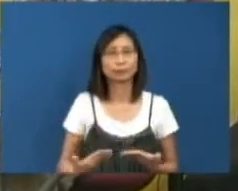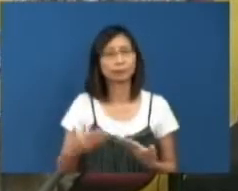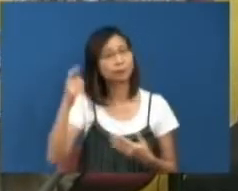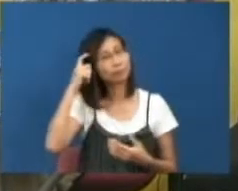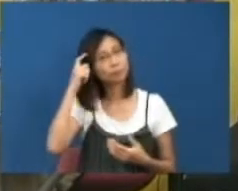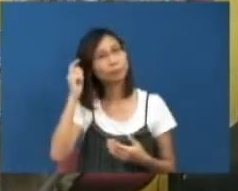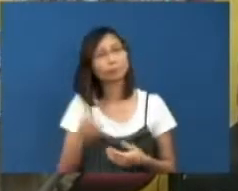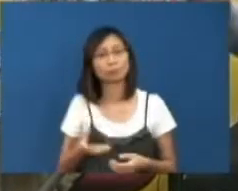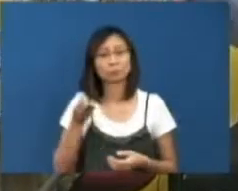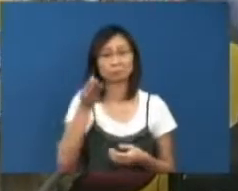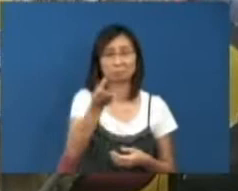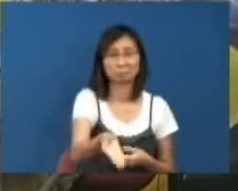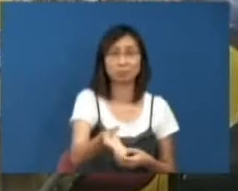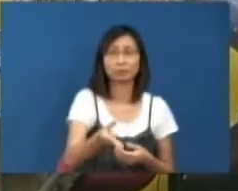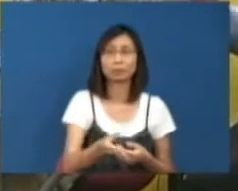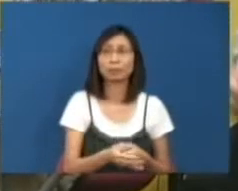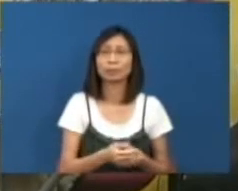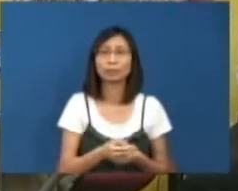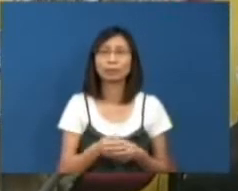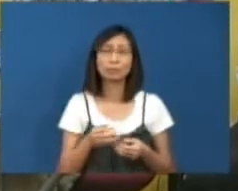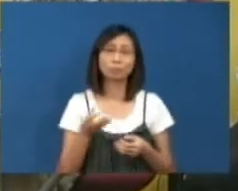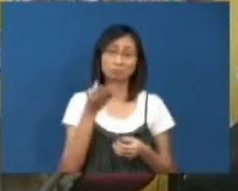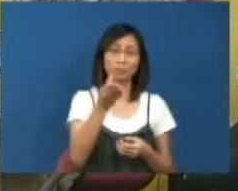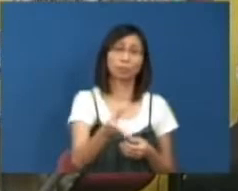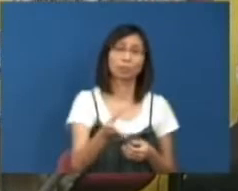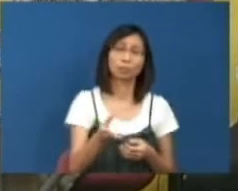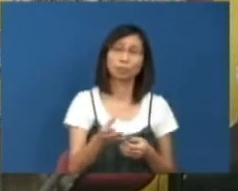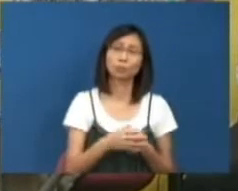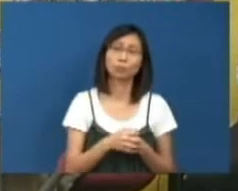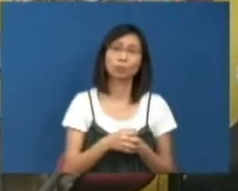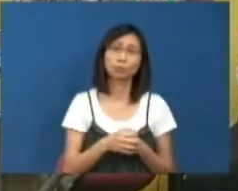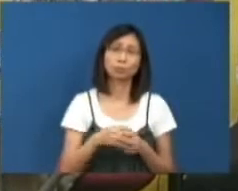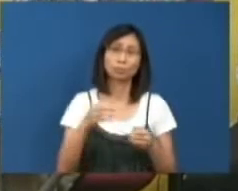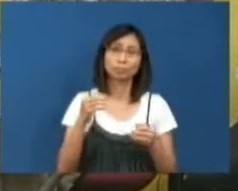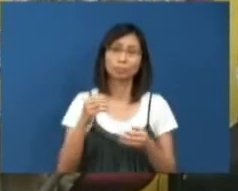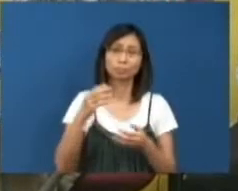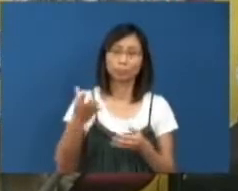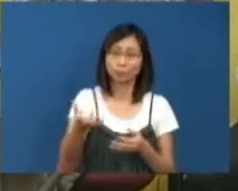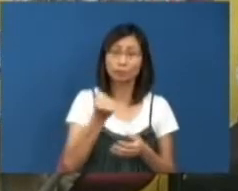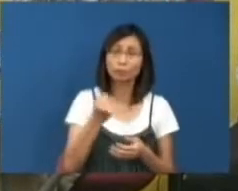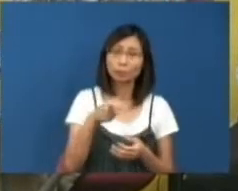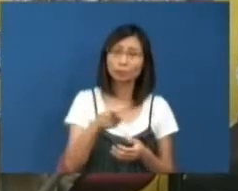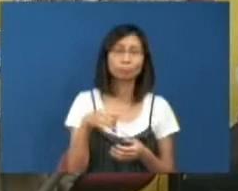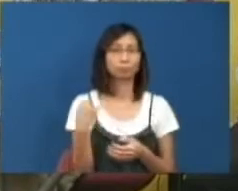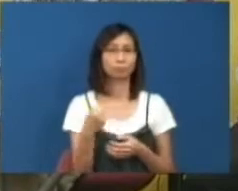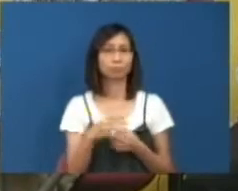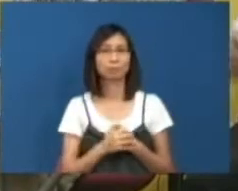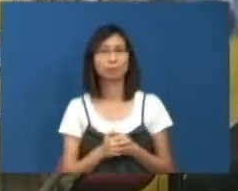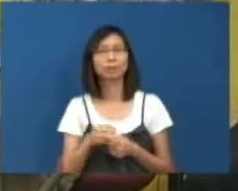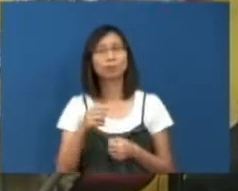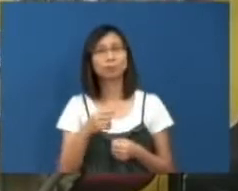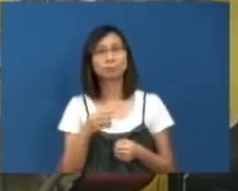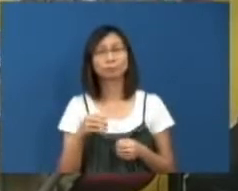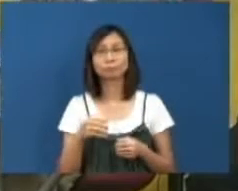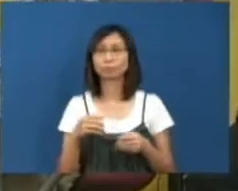唔翻本嘅，收翻。不過咧佢就係要咧推動呢一個概念。表示佢係全力支持環